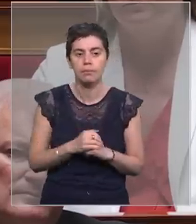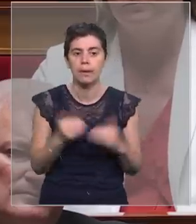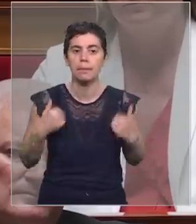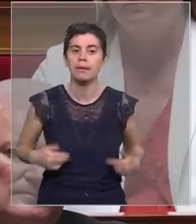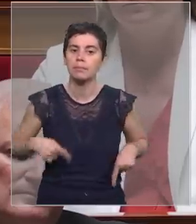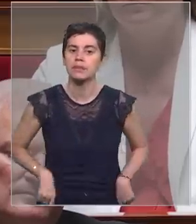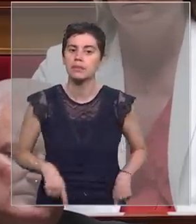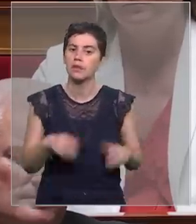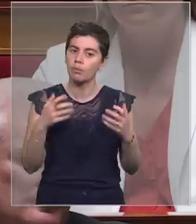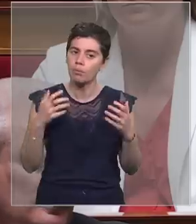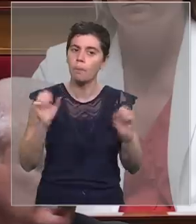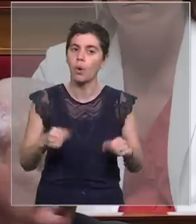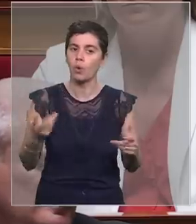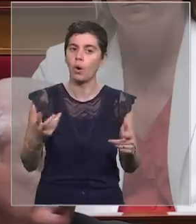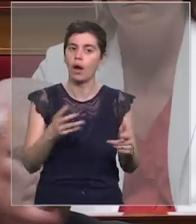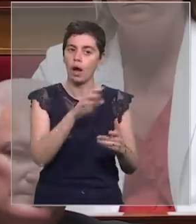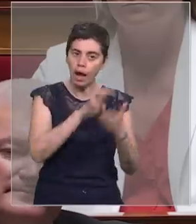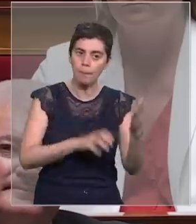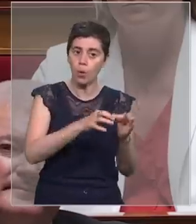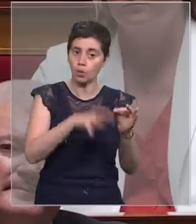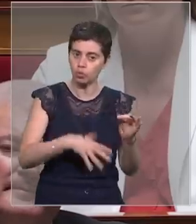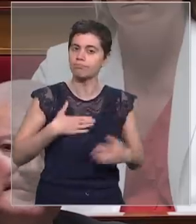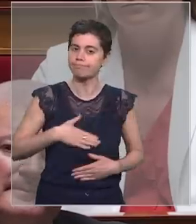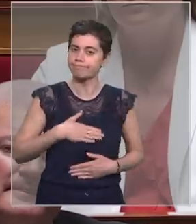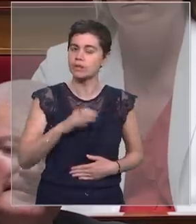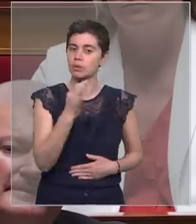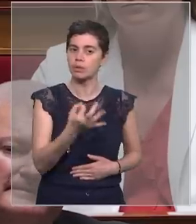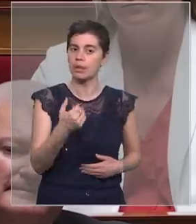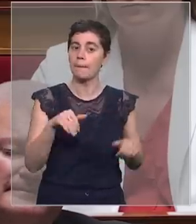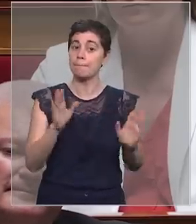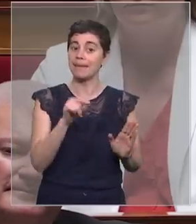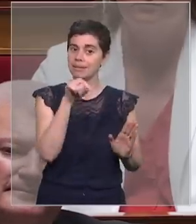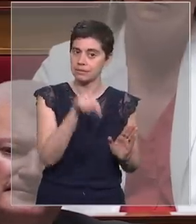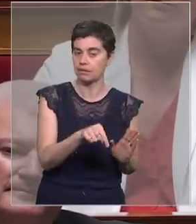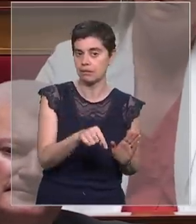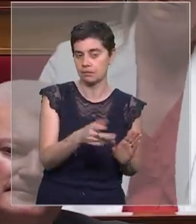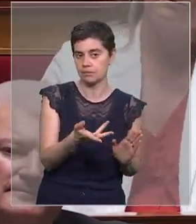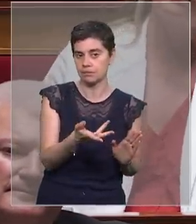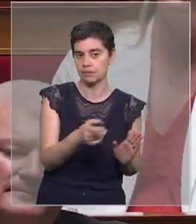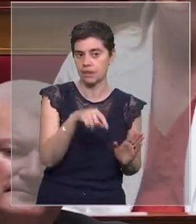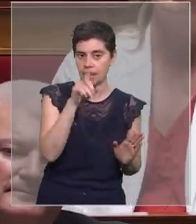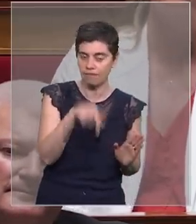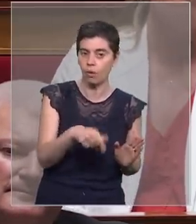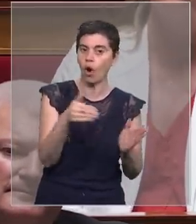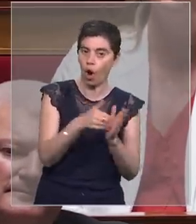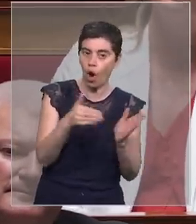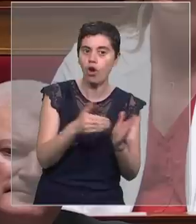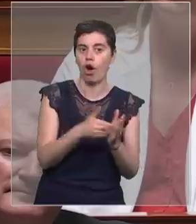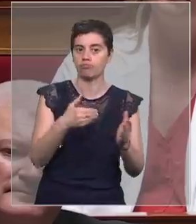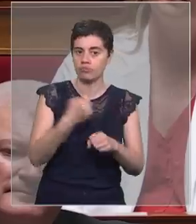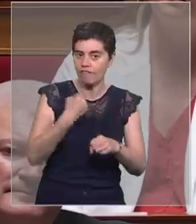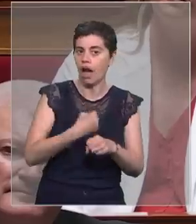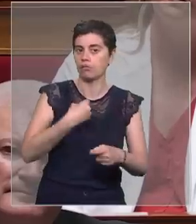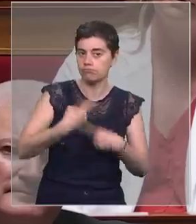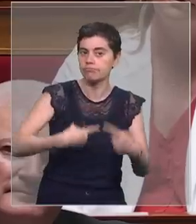être satisfaits collectivement des conclusions de ce rapport, mais si dans cette matière il faut toujours remettre l'ouvrage sur le métier, je suis